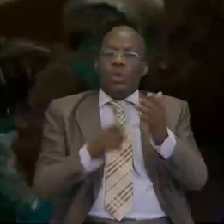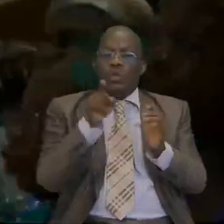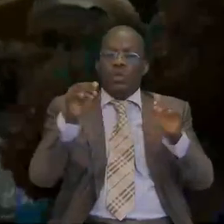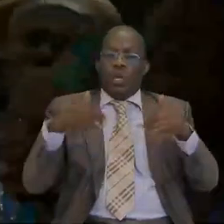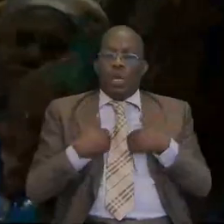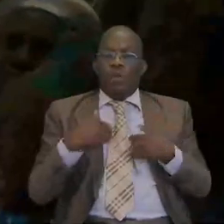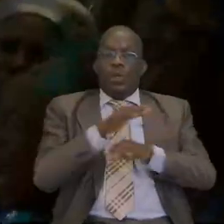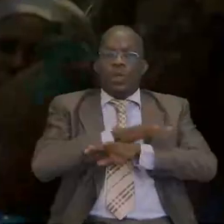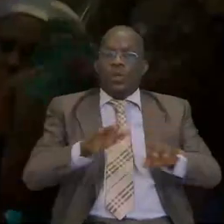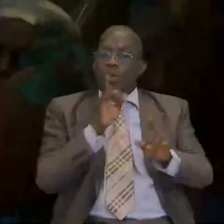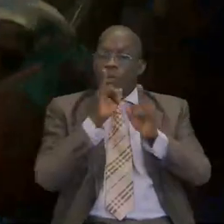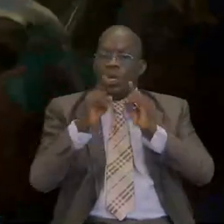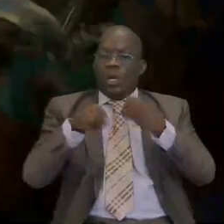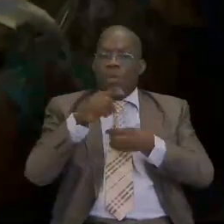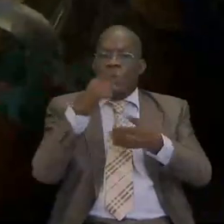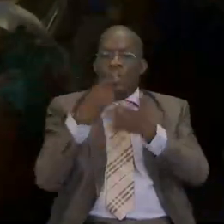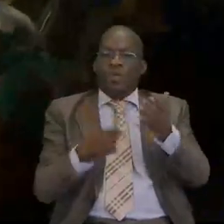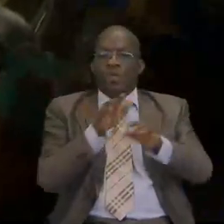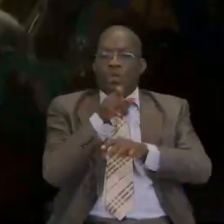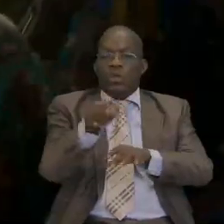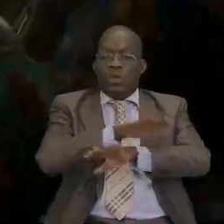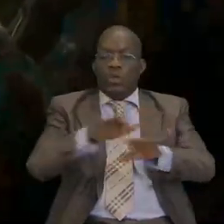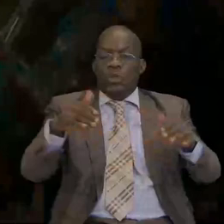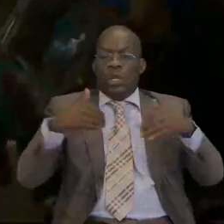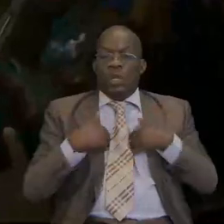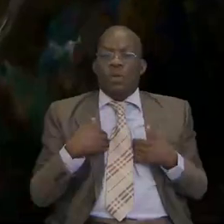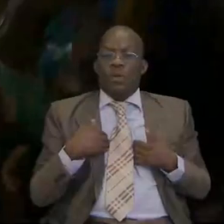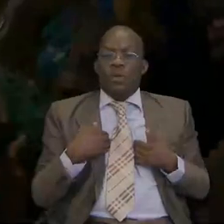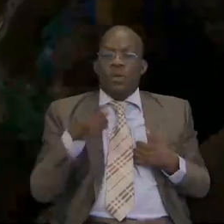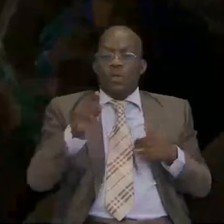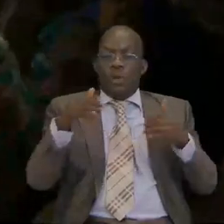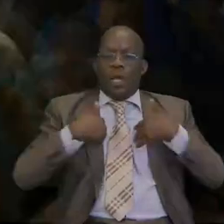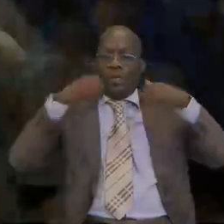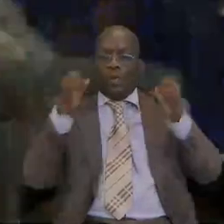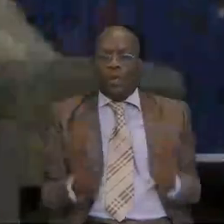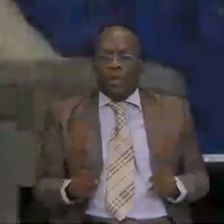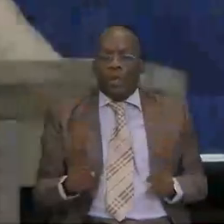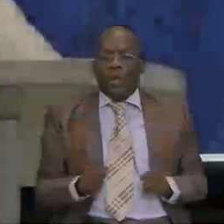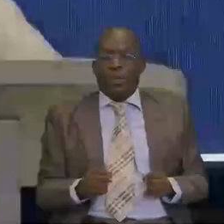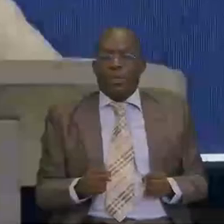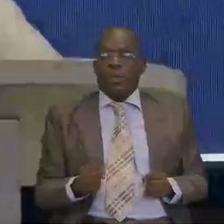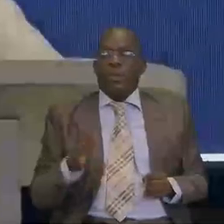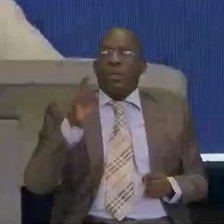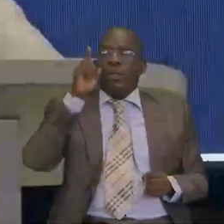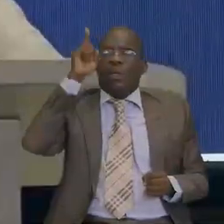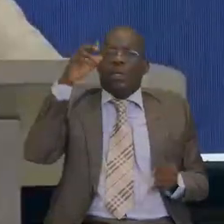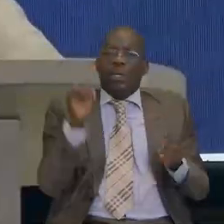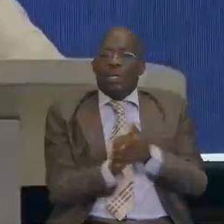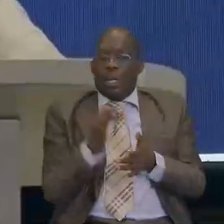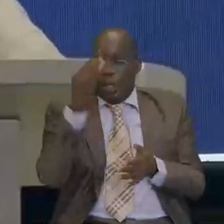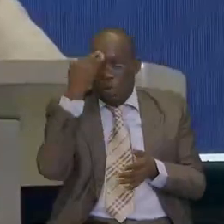parle pas de ce que tu n'as pas. Tu as la puissance. Ceux qui connaissent leur